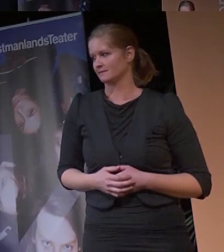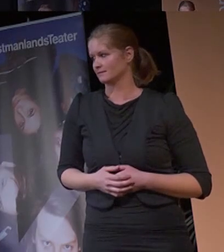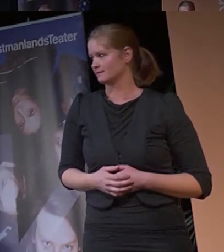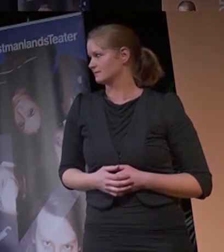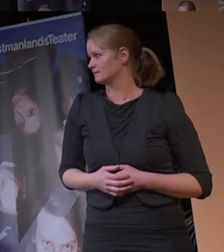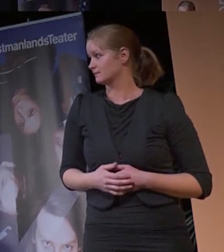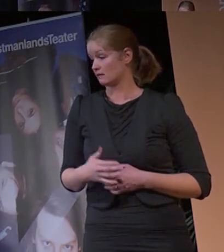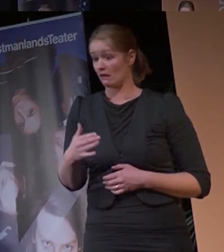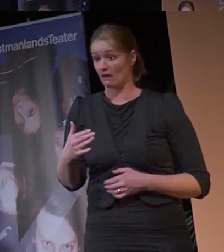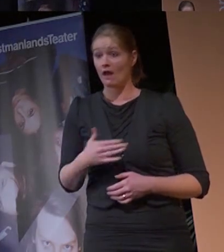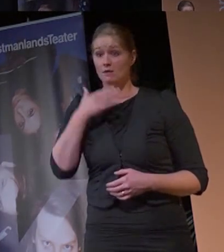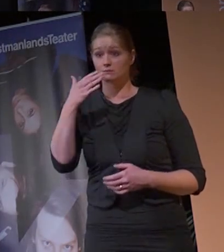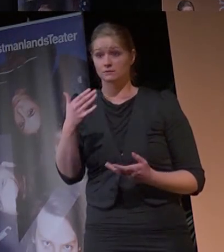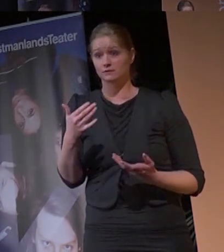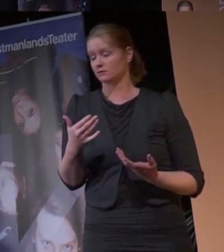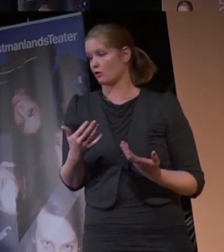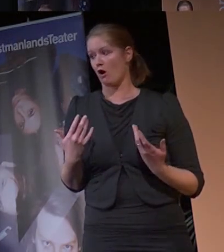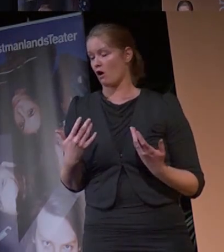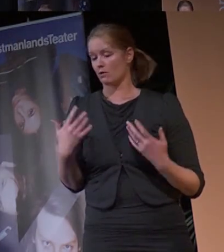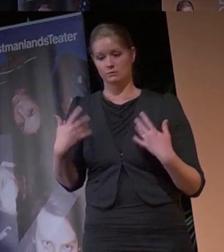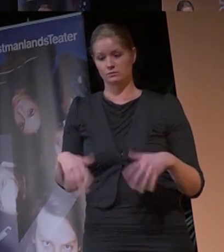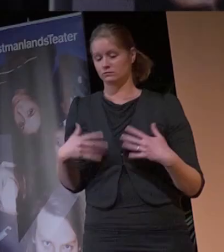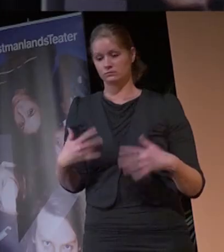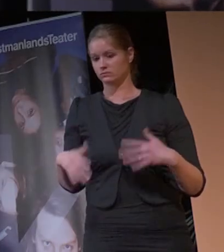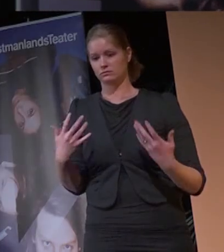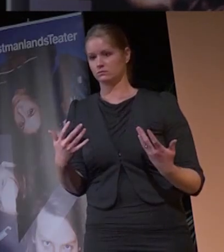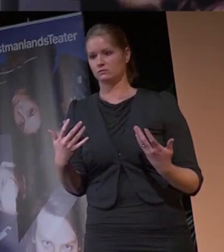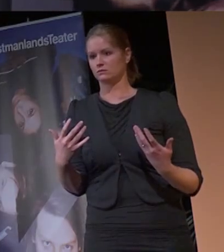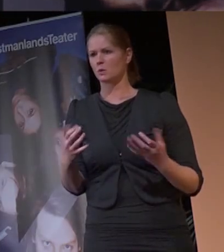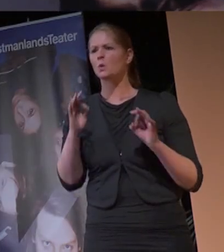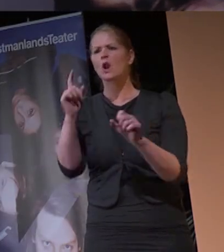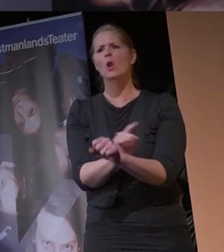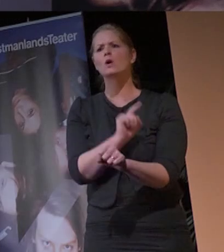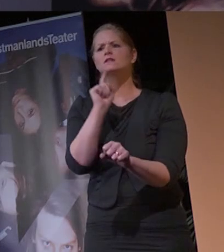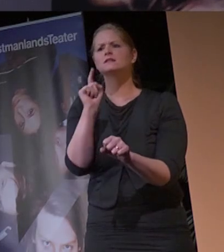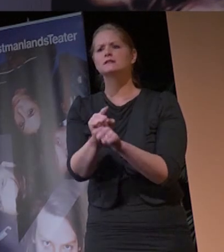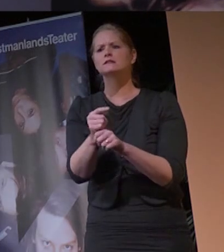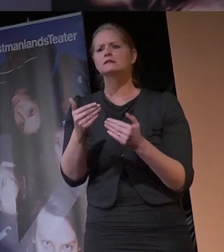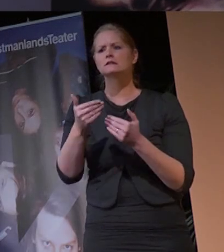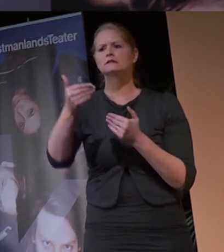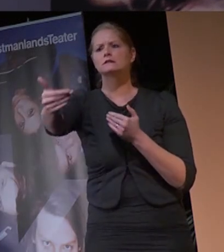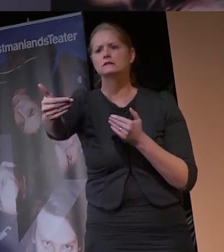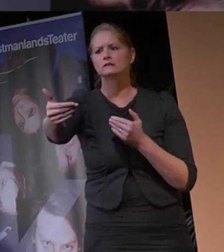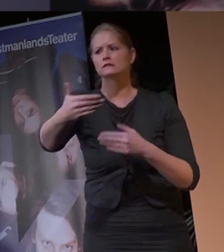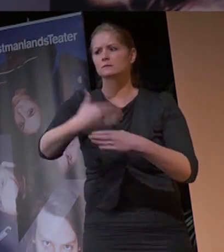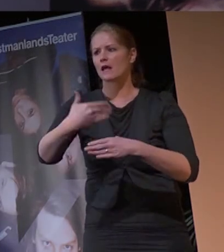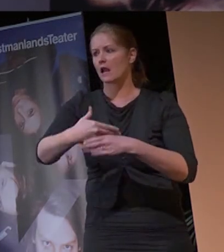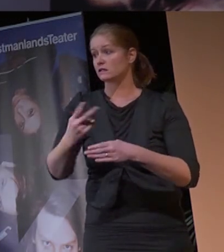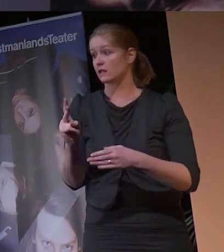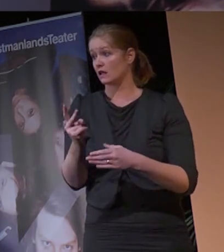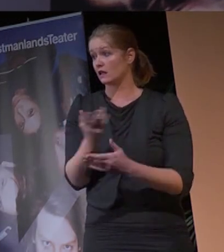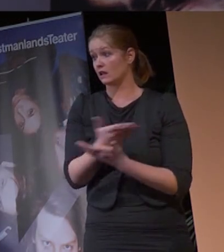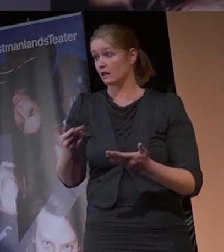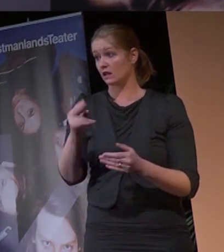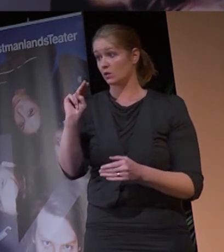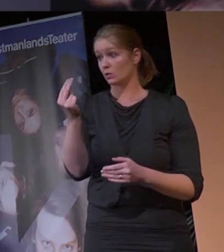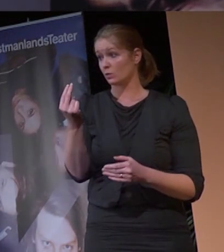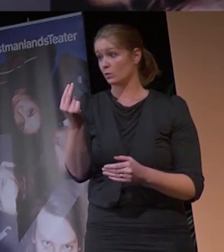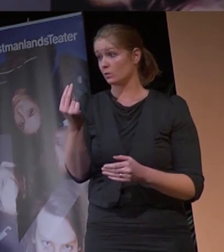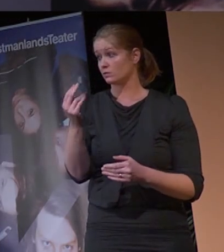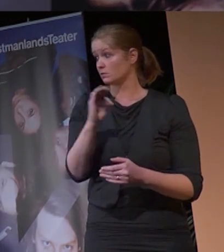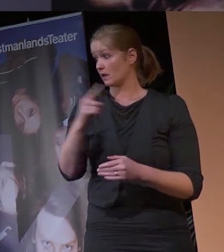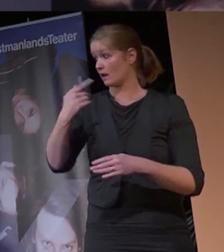Hemsk och ja, väldigt bra. Hur länge spelas den? Eller den spelas inte nu, hela föreställningen. Ingen